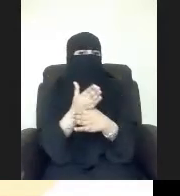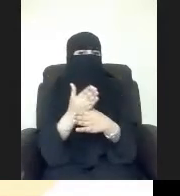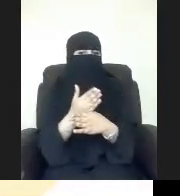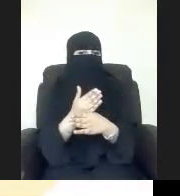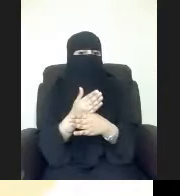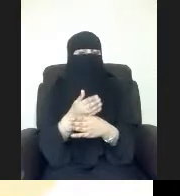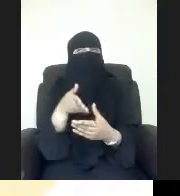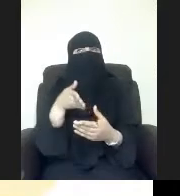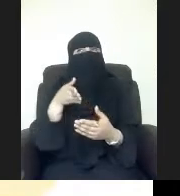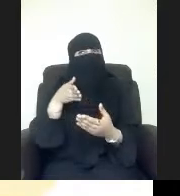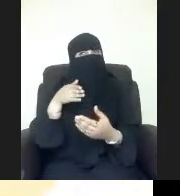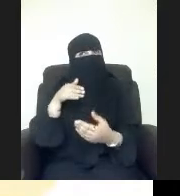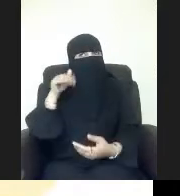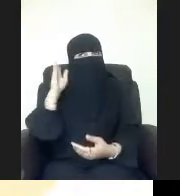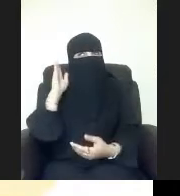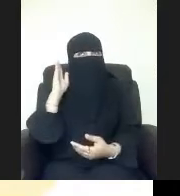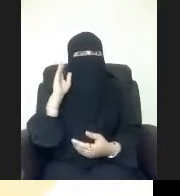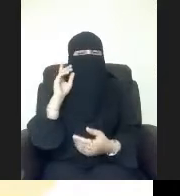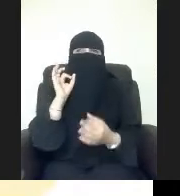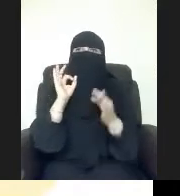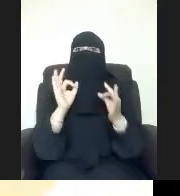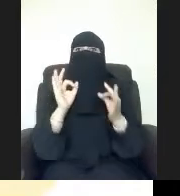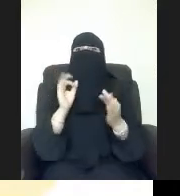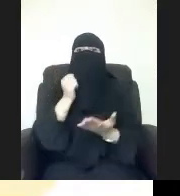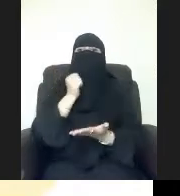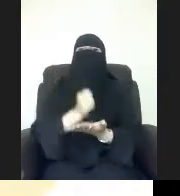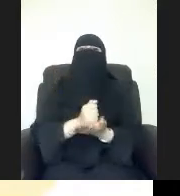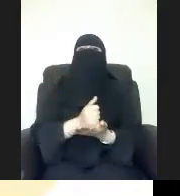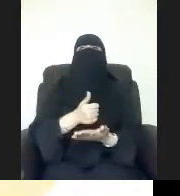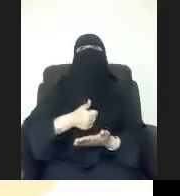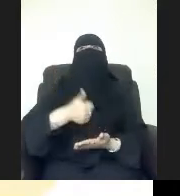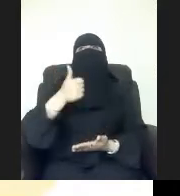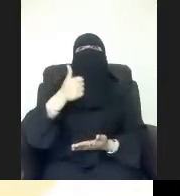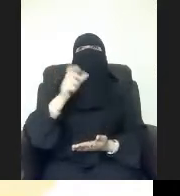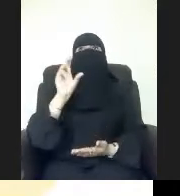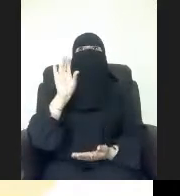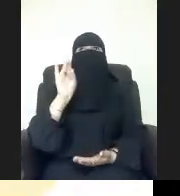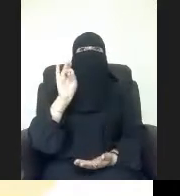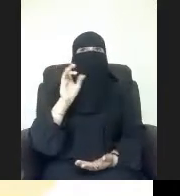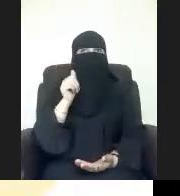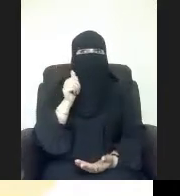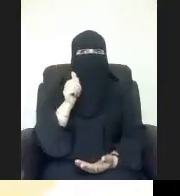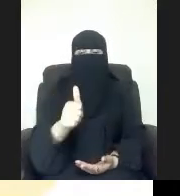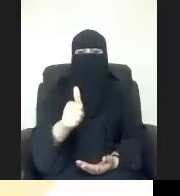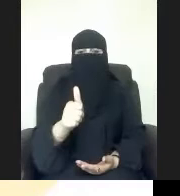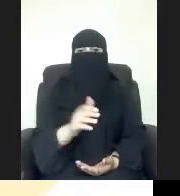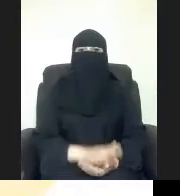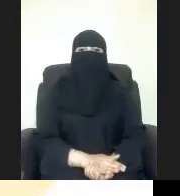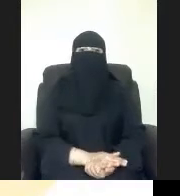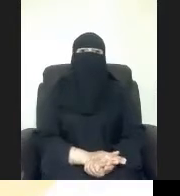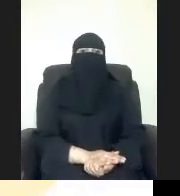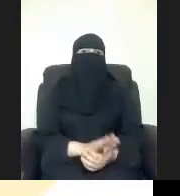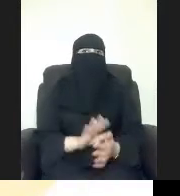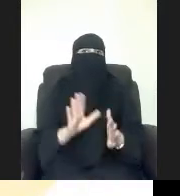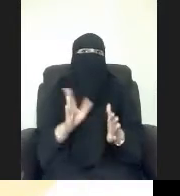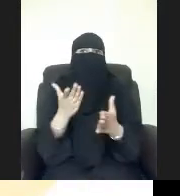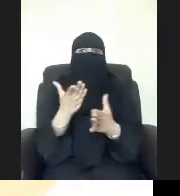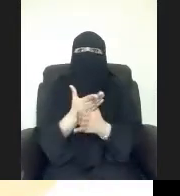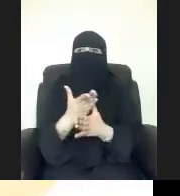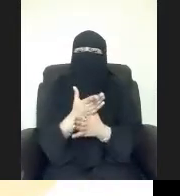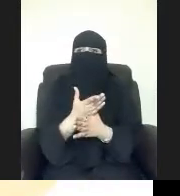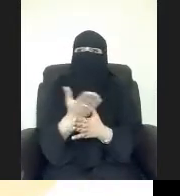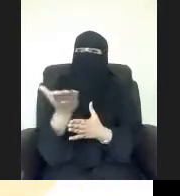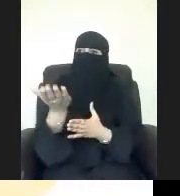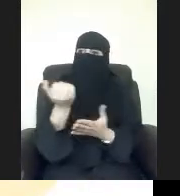في توفير مساحة تسهم في حضور الطالب للقاعة أو للفصل، وفي